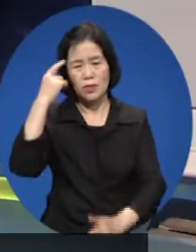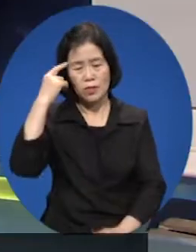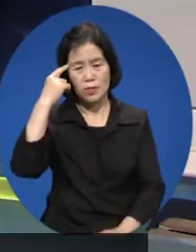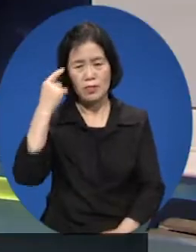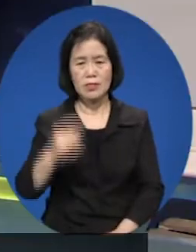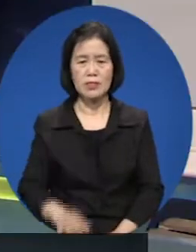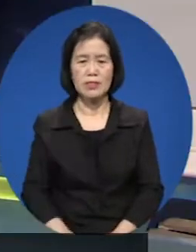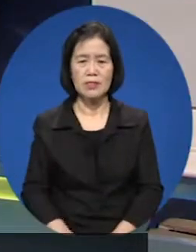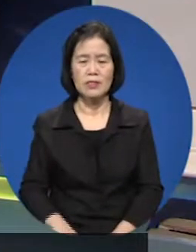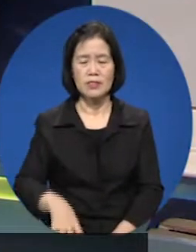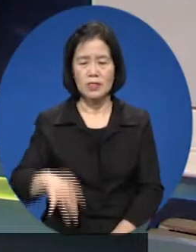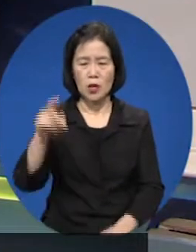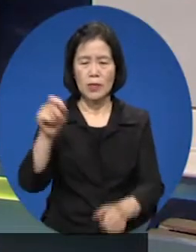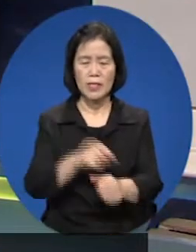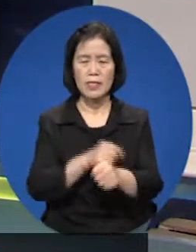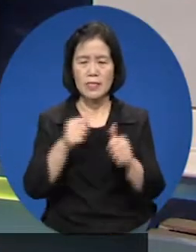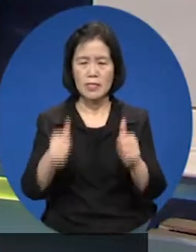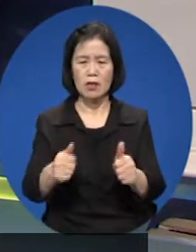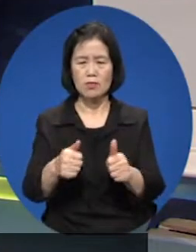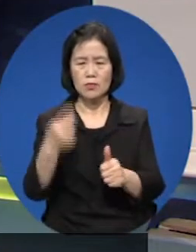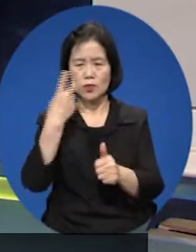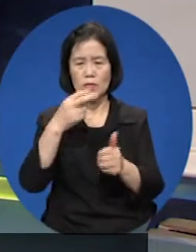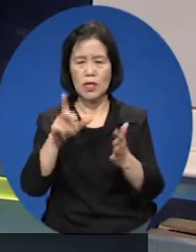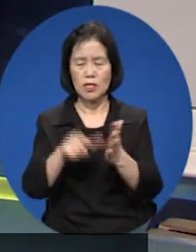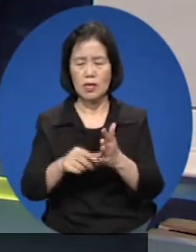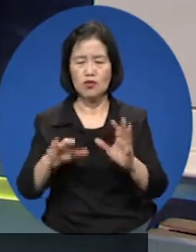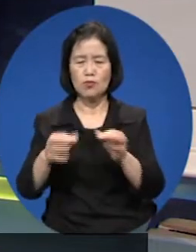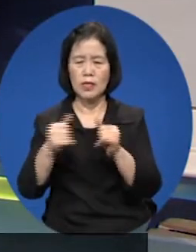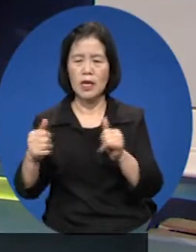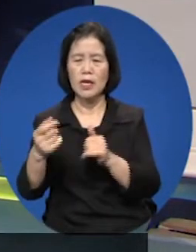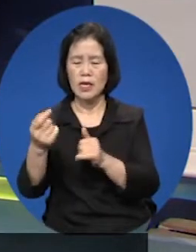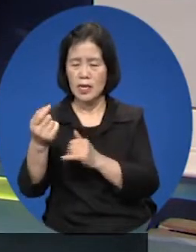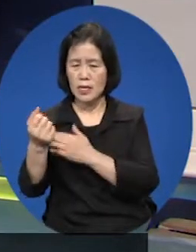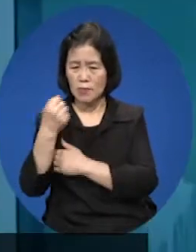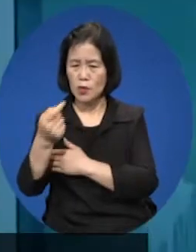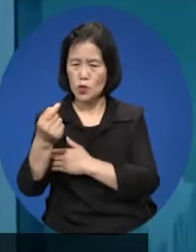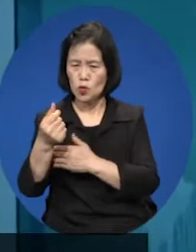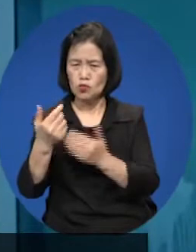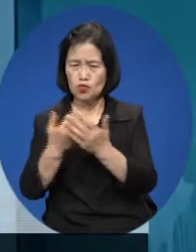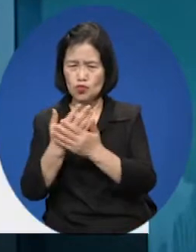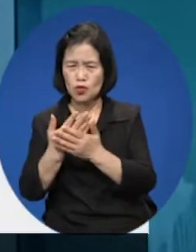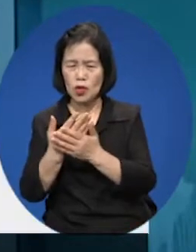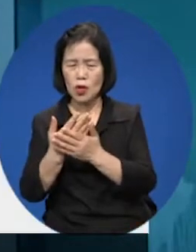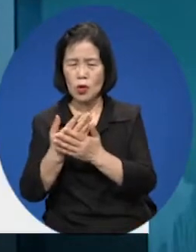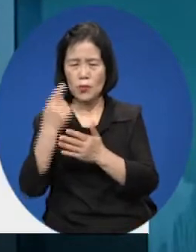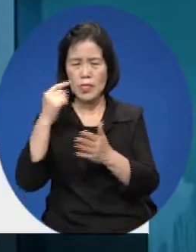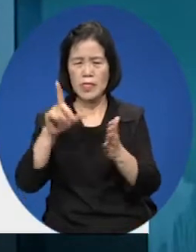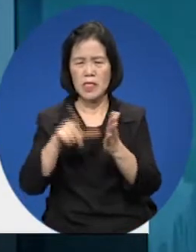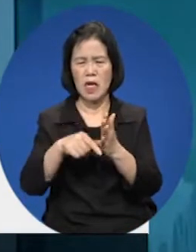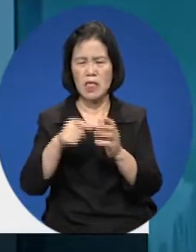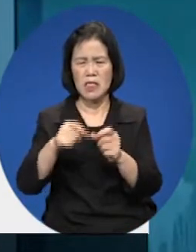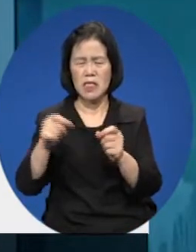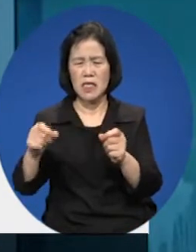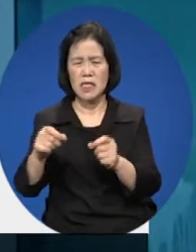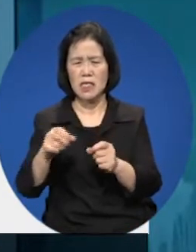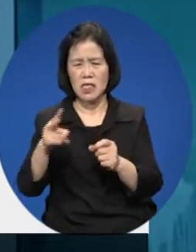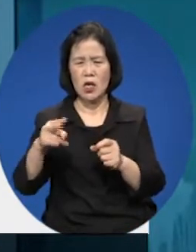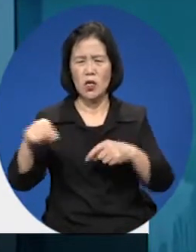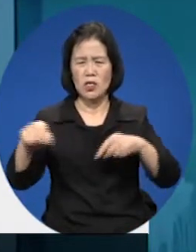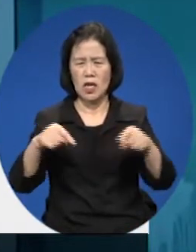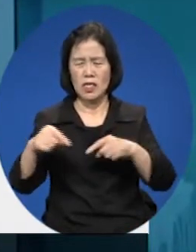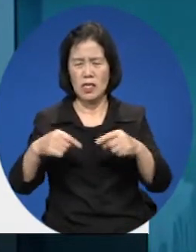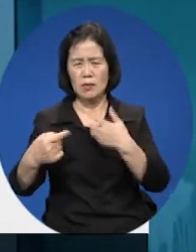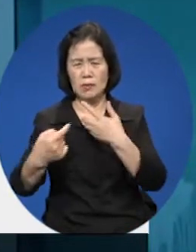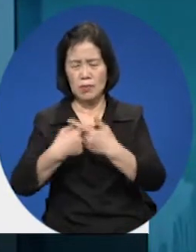처음에 특검이나 이런 여러가지 조사 에 대해서 국민의 이미 다소 미온적인 어떤 것을 이게 시간 끌기 라는 여당의 정치적 우도가 엿보여 있기